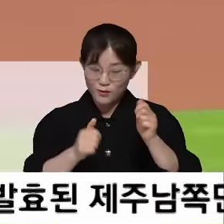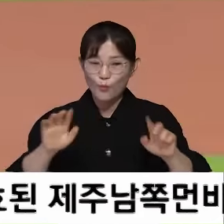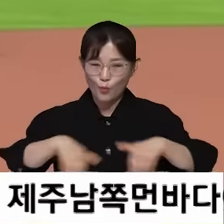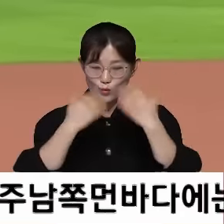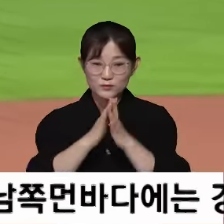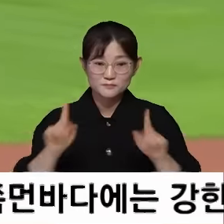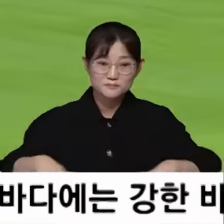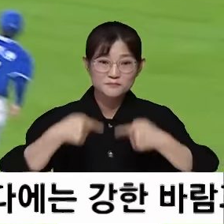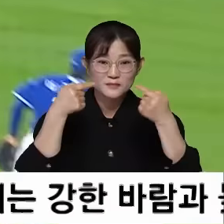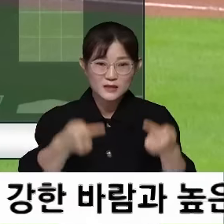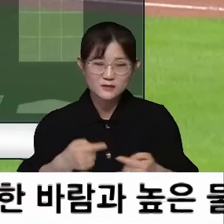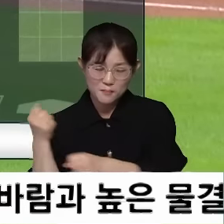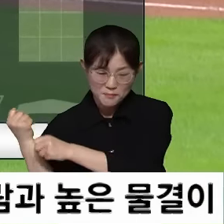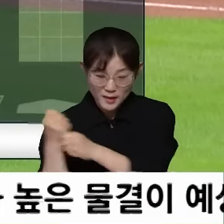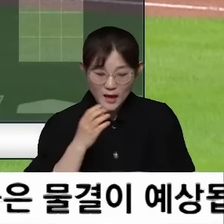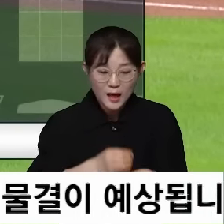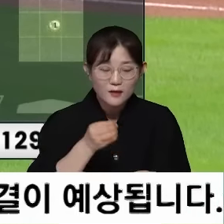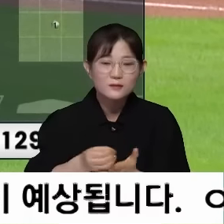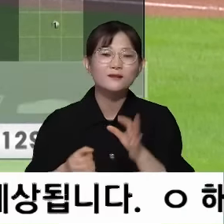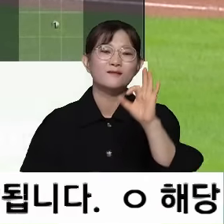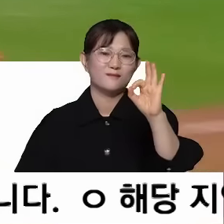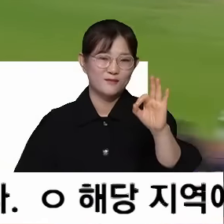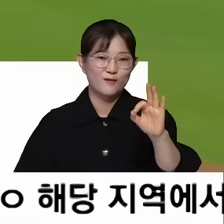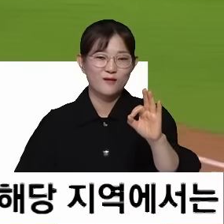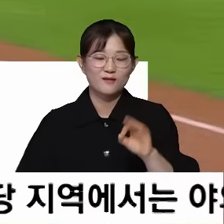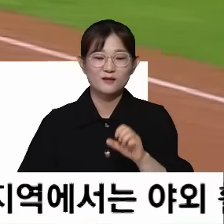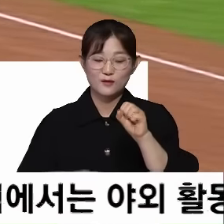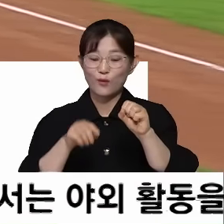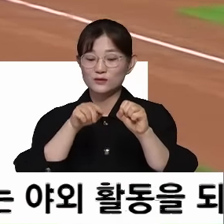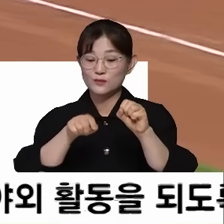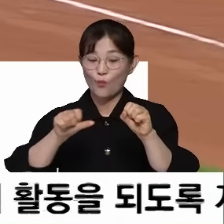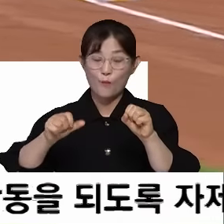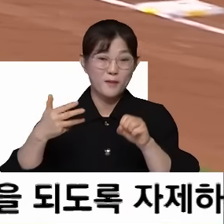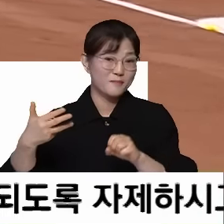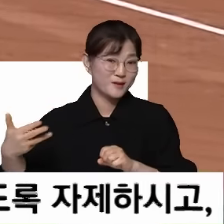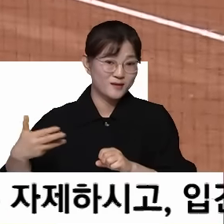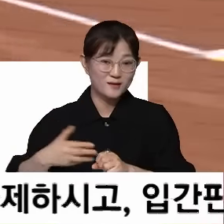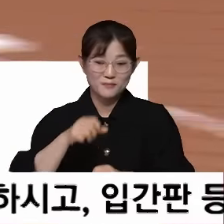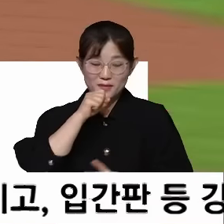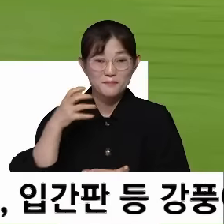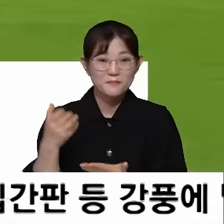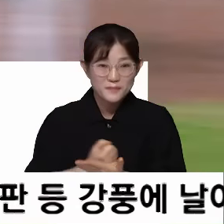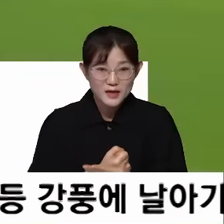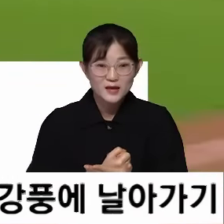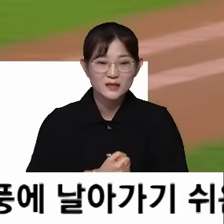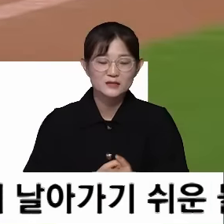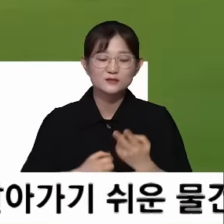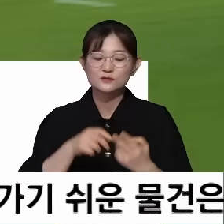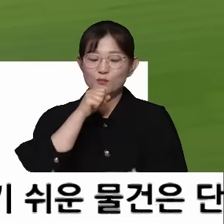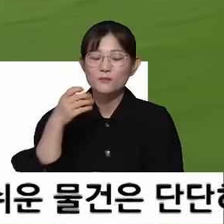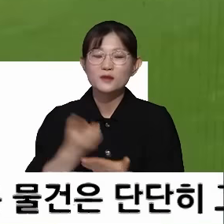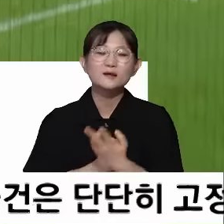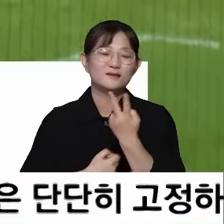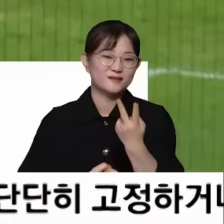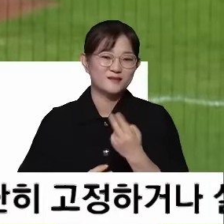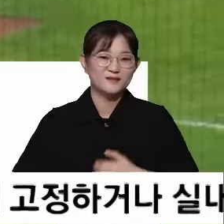나서 10안타를 때려내 5할 8푼 8리의 타율을 기록했고 3타점과 2득점을